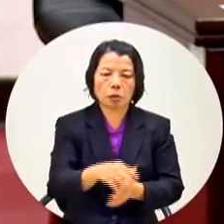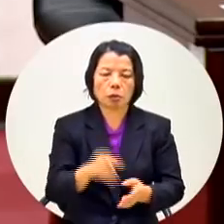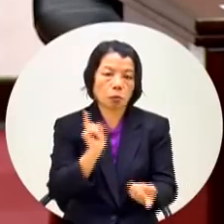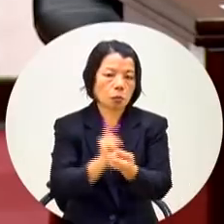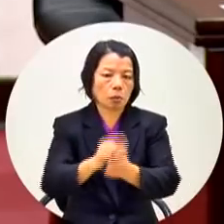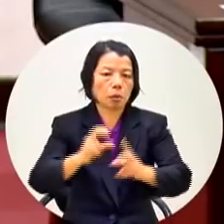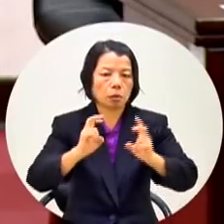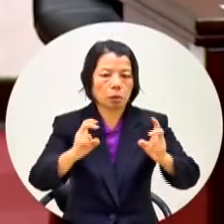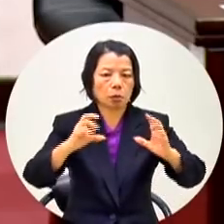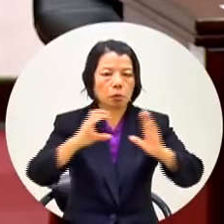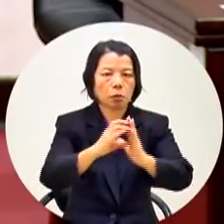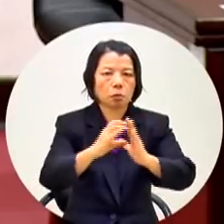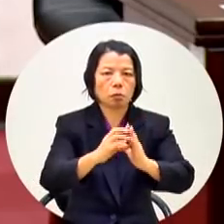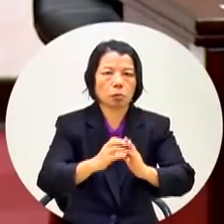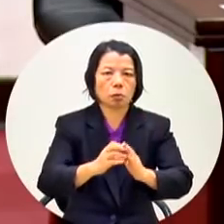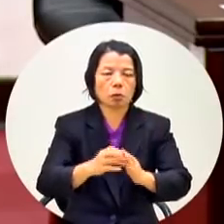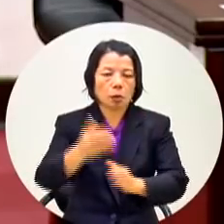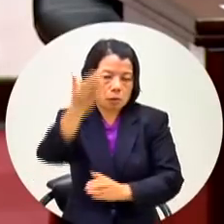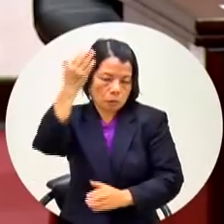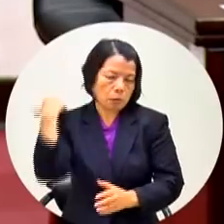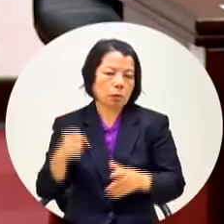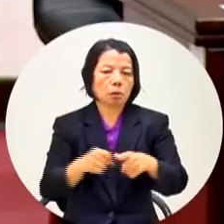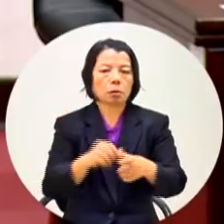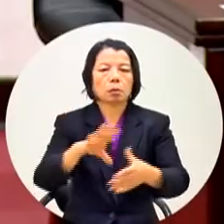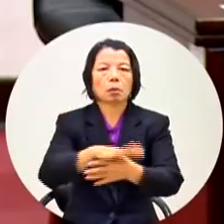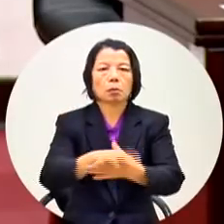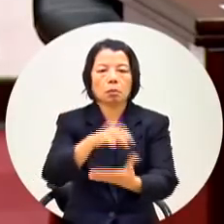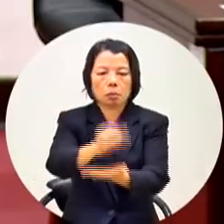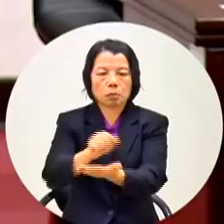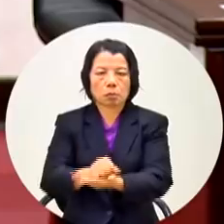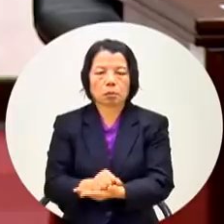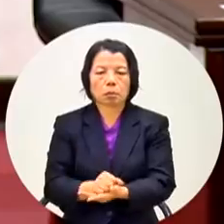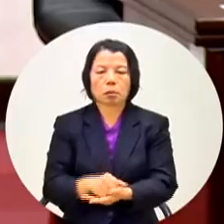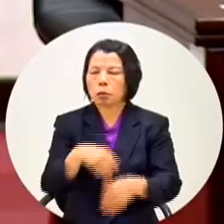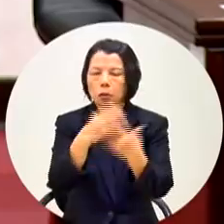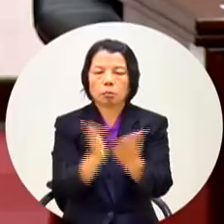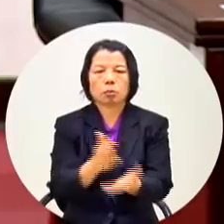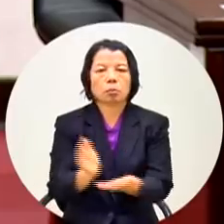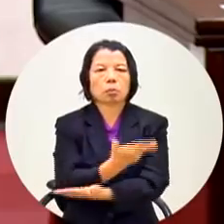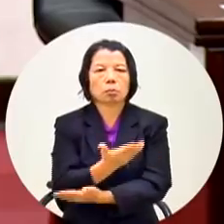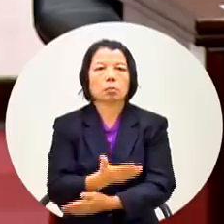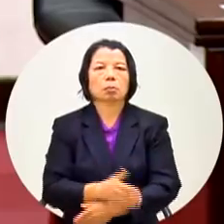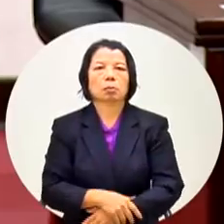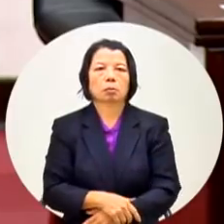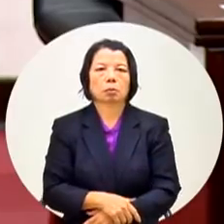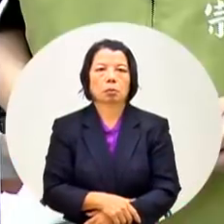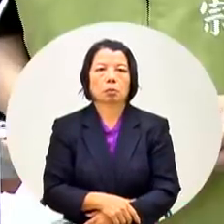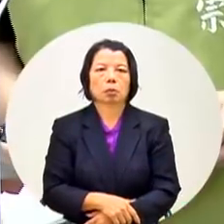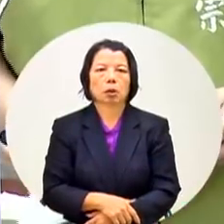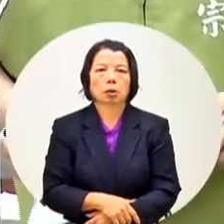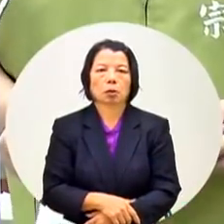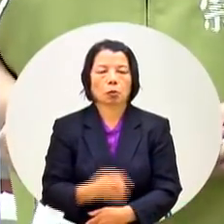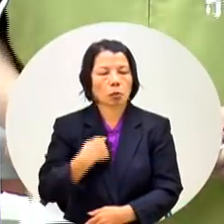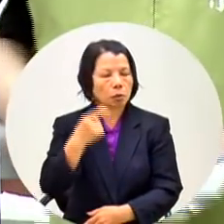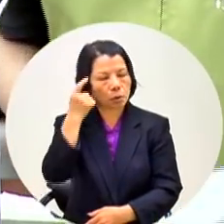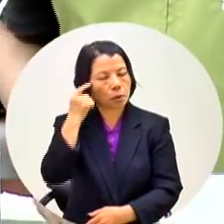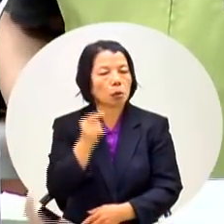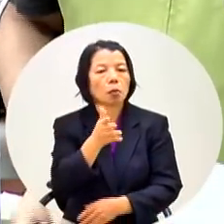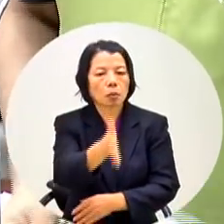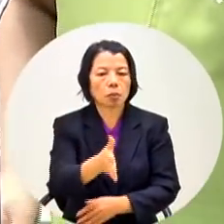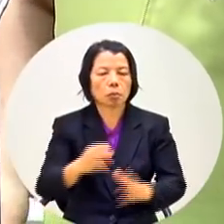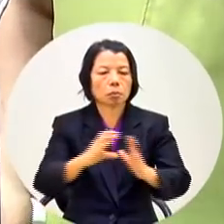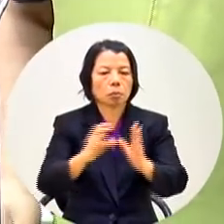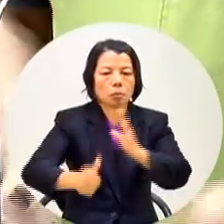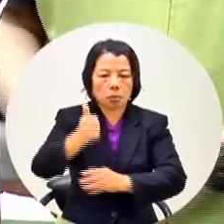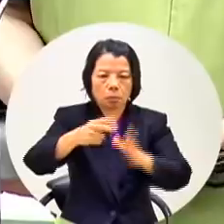公文，好，哦，却调不到，因为公文没了，好，哦，我想一下，请局长来讲一下这件事情到底有没有这件事，